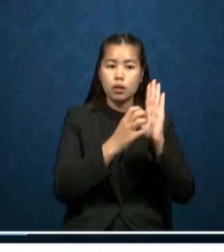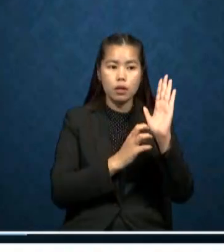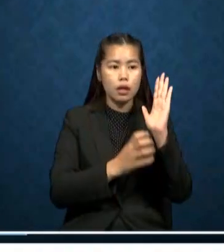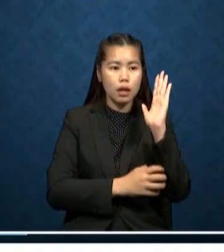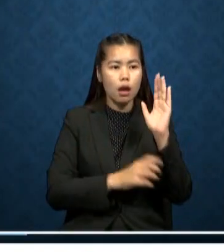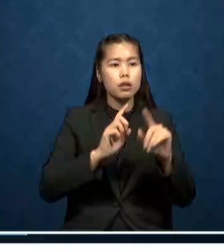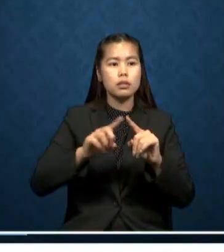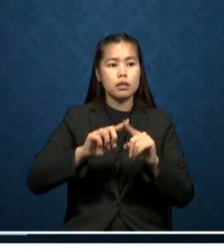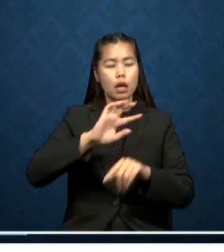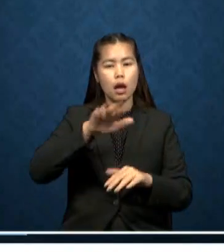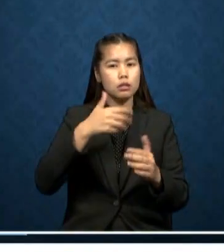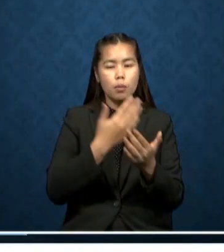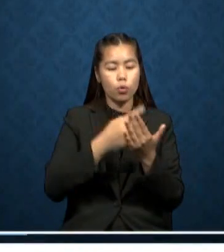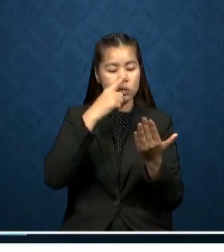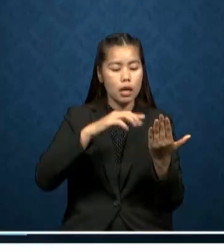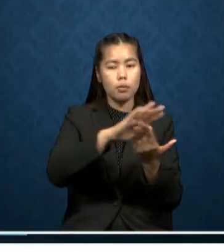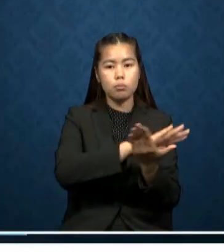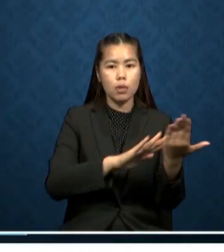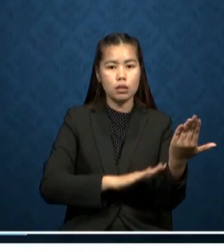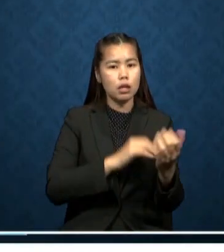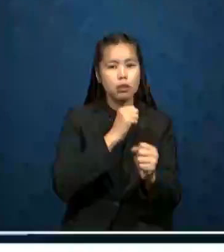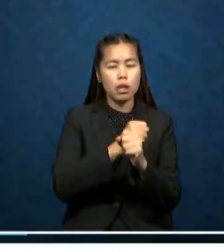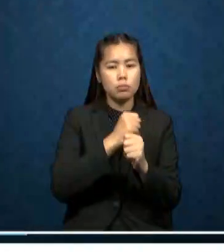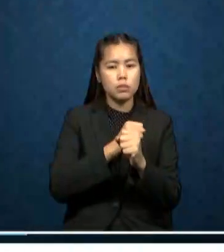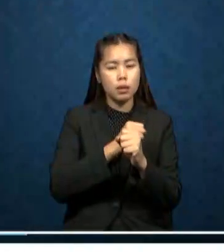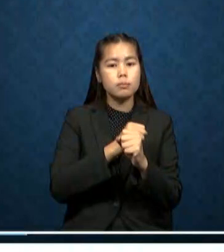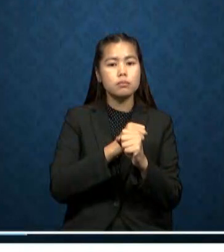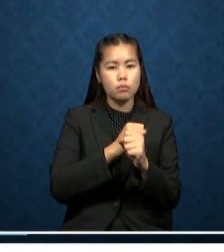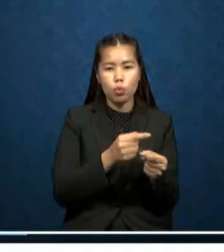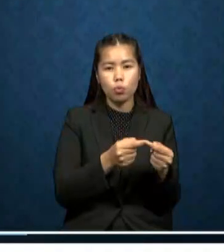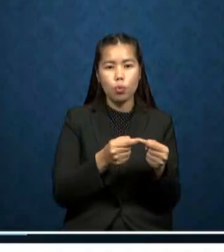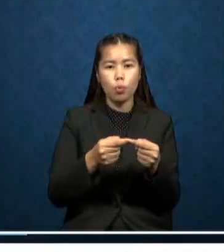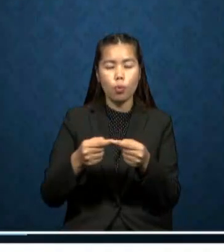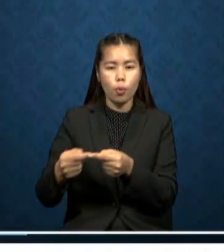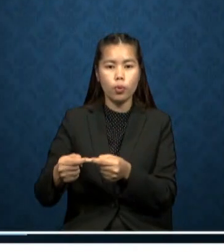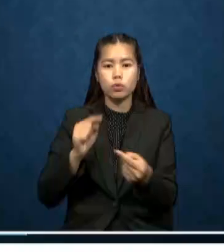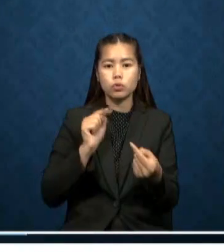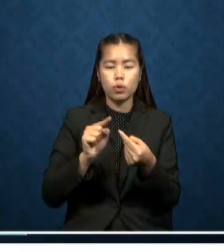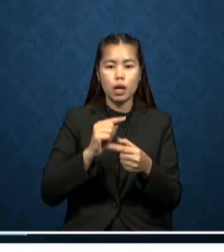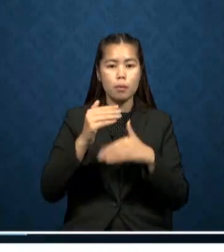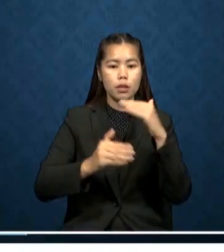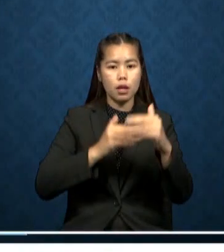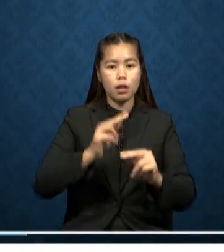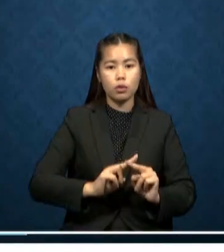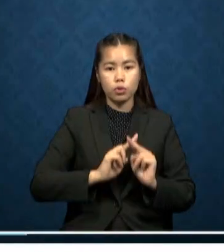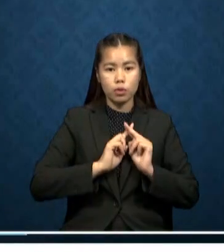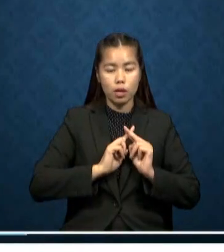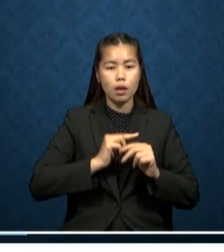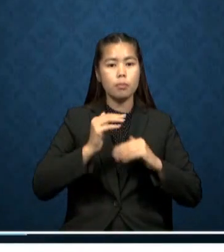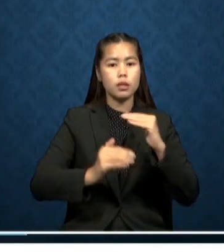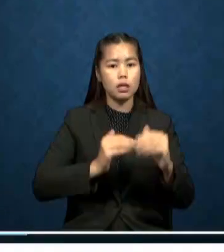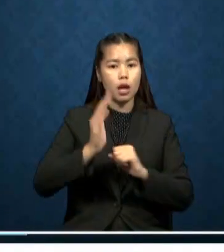เกิดผลทั่วไทยให้เกิดความยั่งยืนงานที่สำคัญในส่วนนี้ได้แก่งานพัฒนาปรับปรุงตนงานพัฒนา